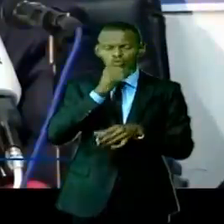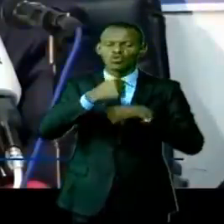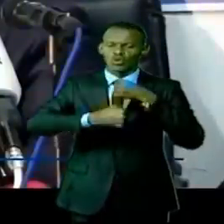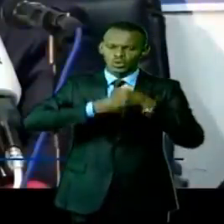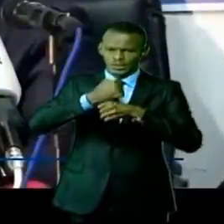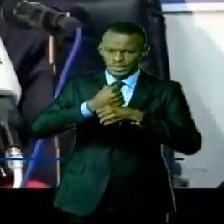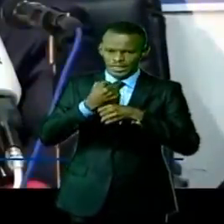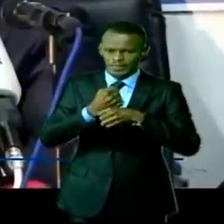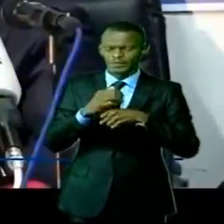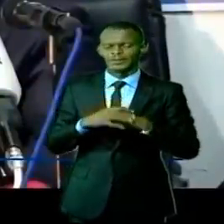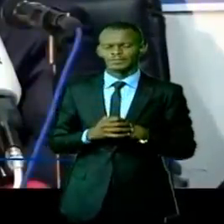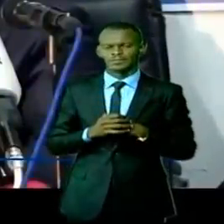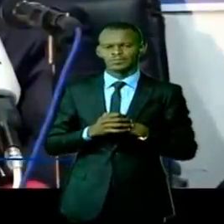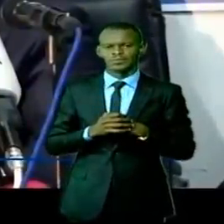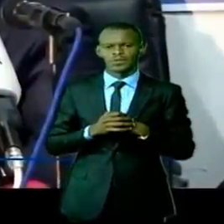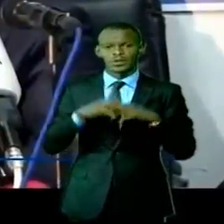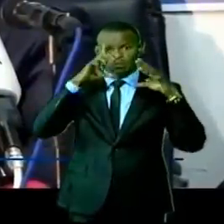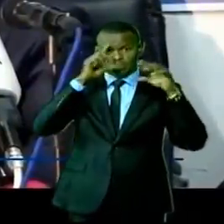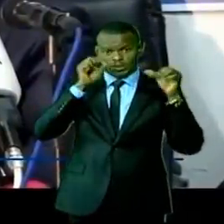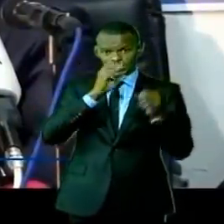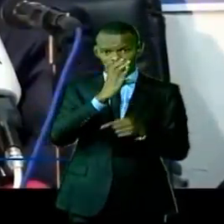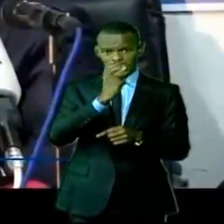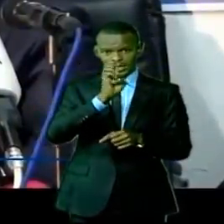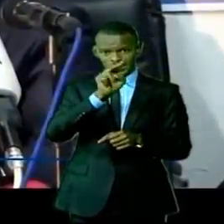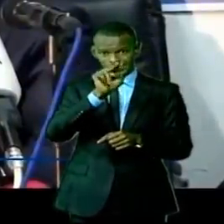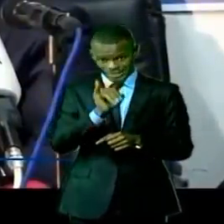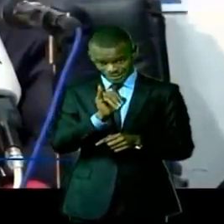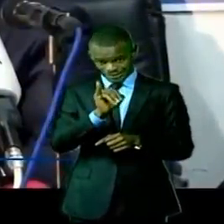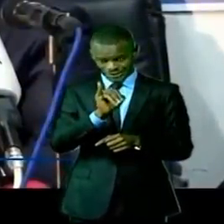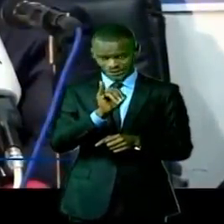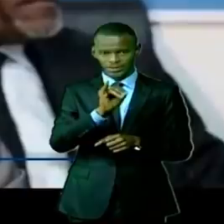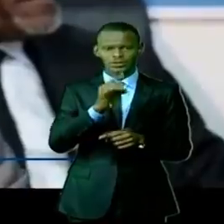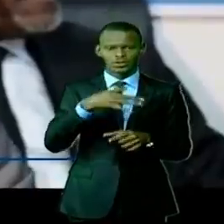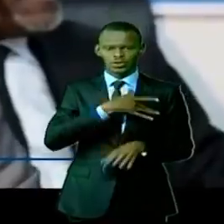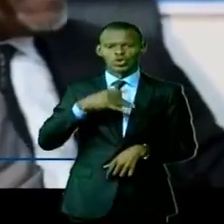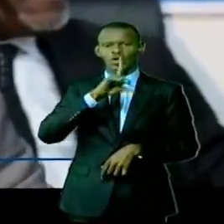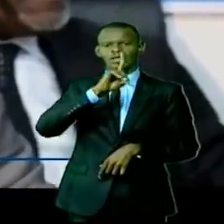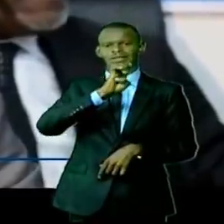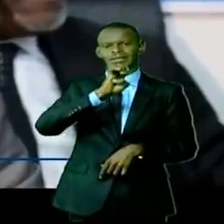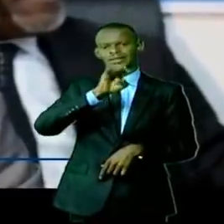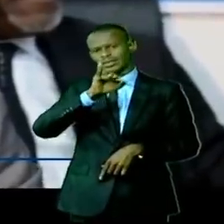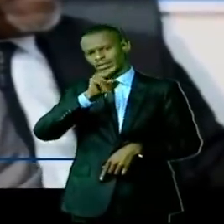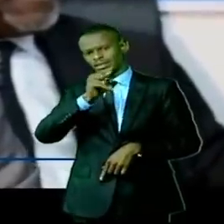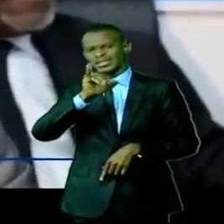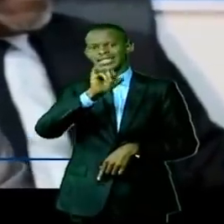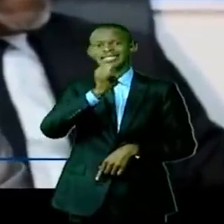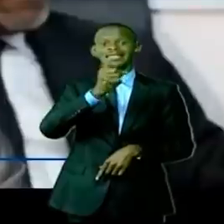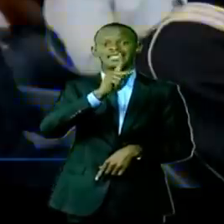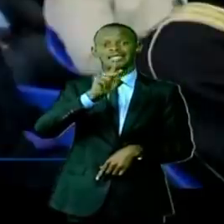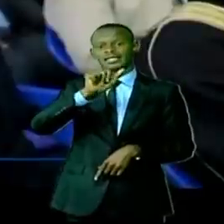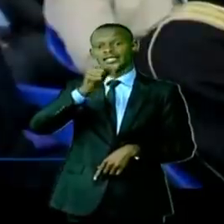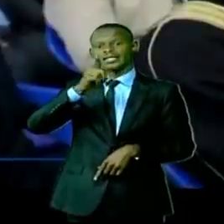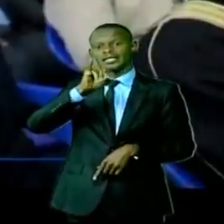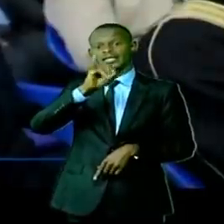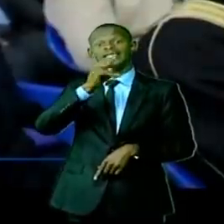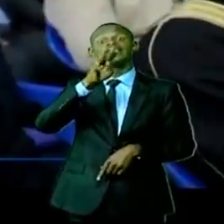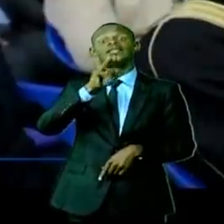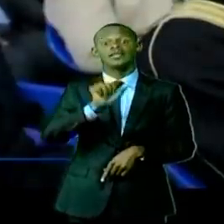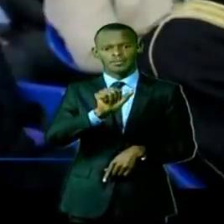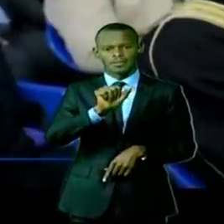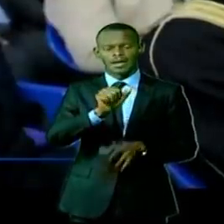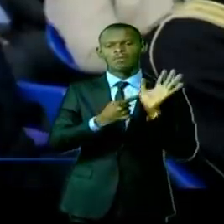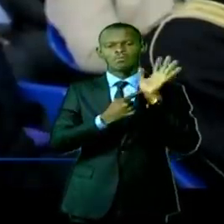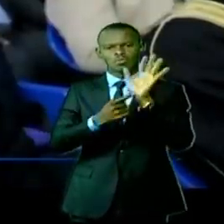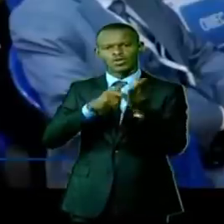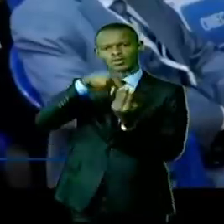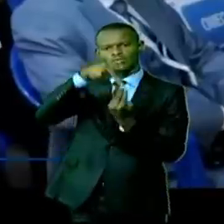centrale électorale, Denis Kadima Kazadi, a dévoilé la feuille de route de la Commission électorale nationale indépendante pour